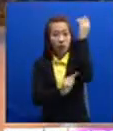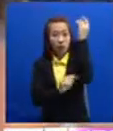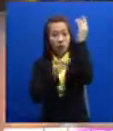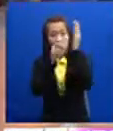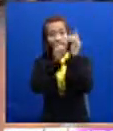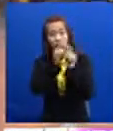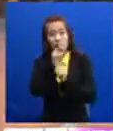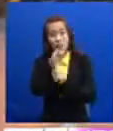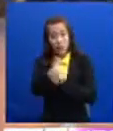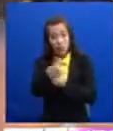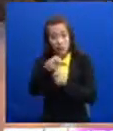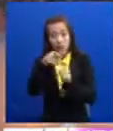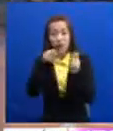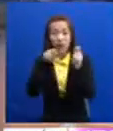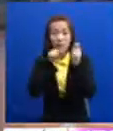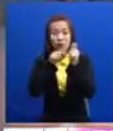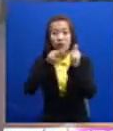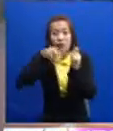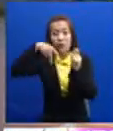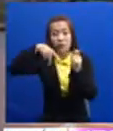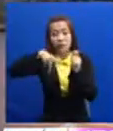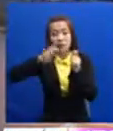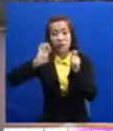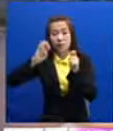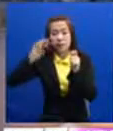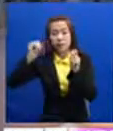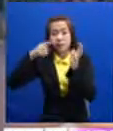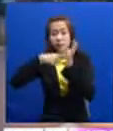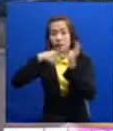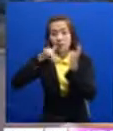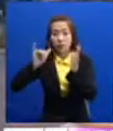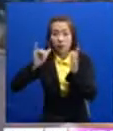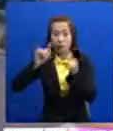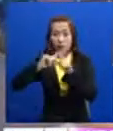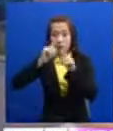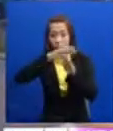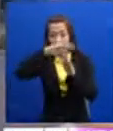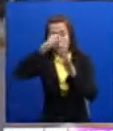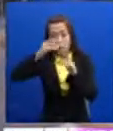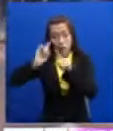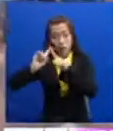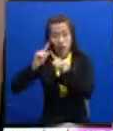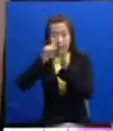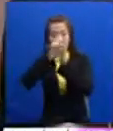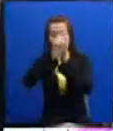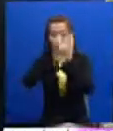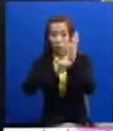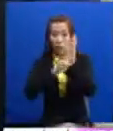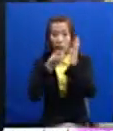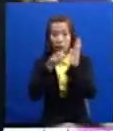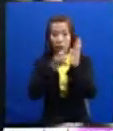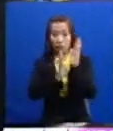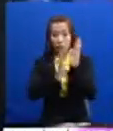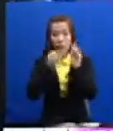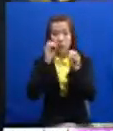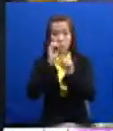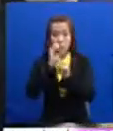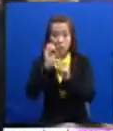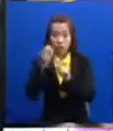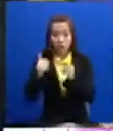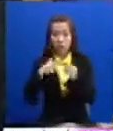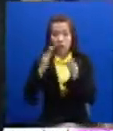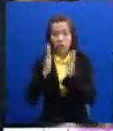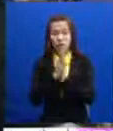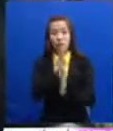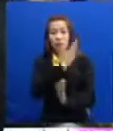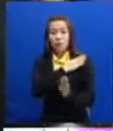เฉพาะที่อำเภอพิมายอุณหภูมิลดลงถึง 16องศาอุณหภูมิลดลงนะคะอยู่ที่ 16องศาเซลเซียสทำให้พระสงฆ์